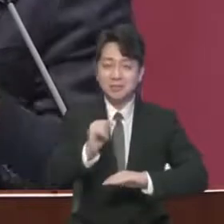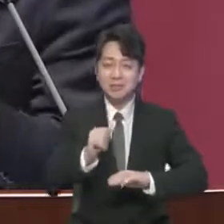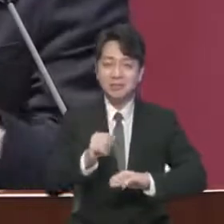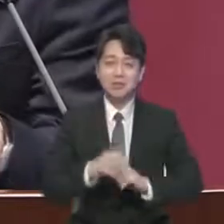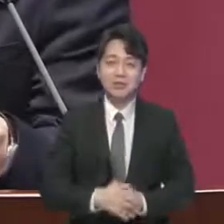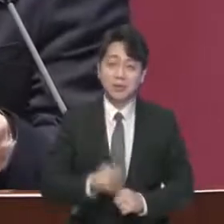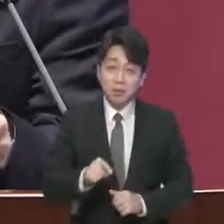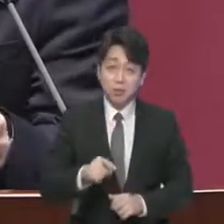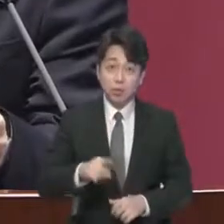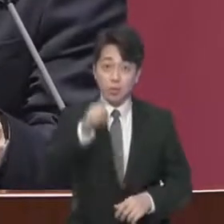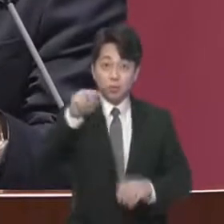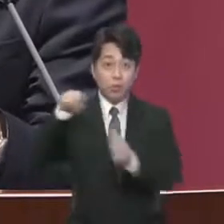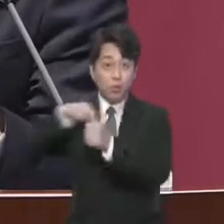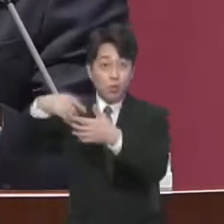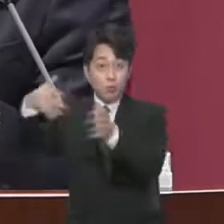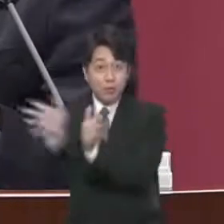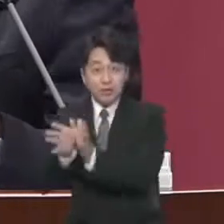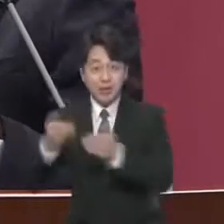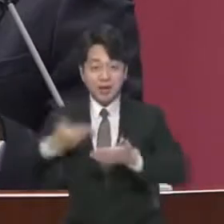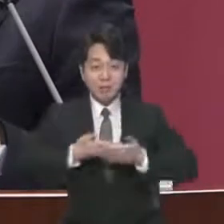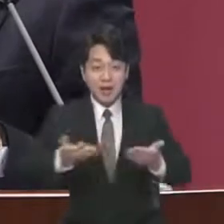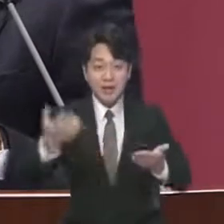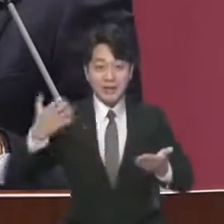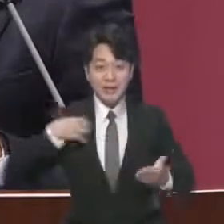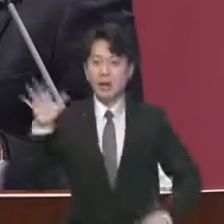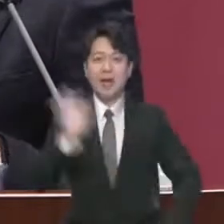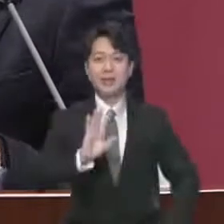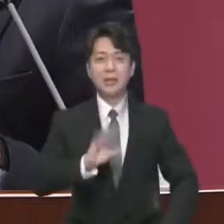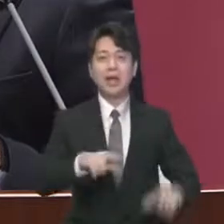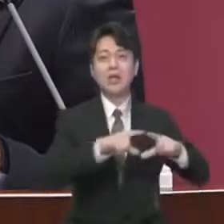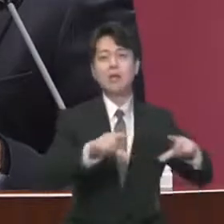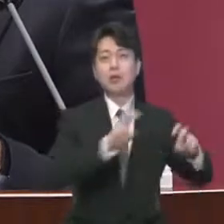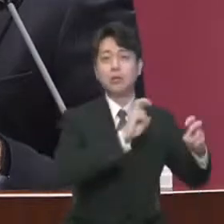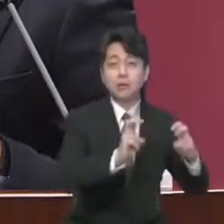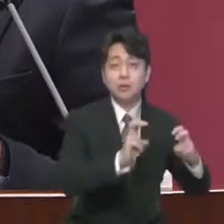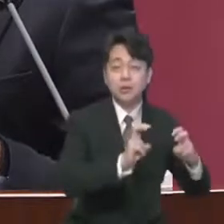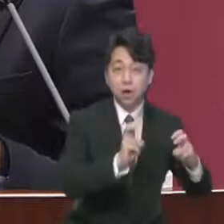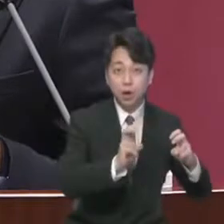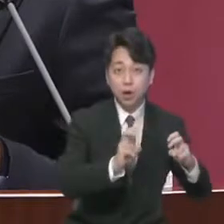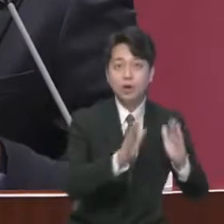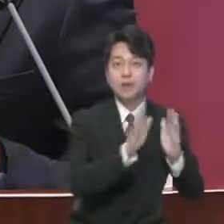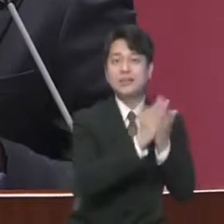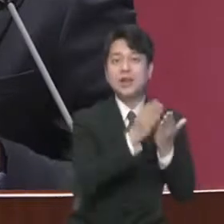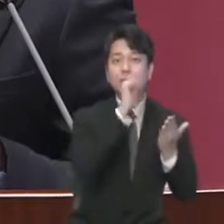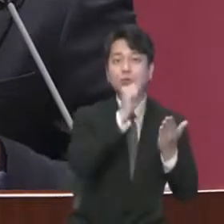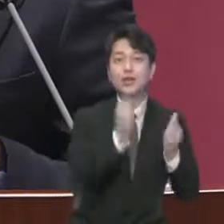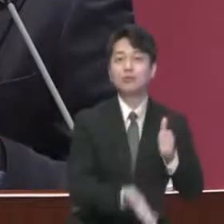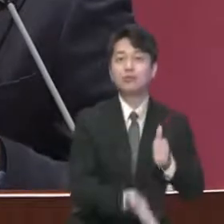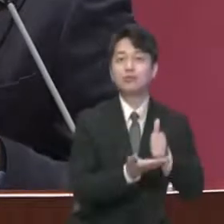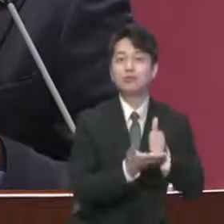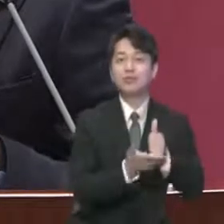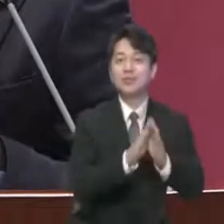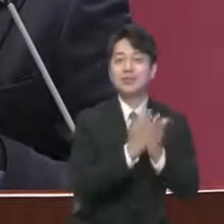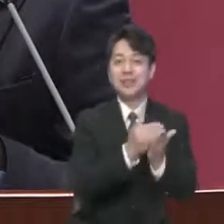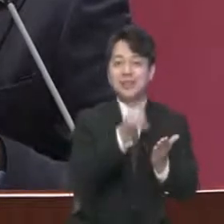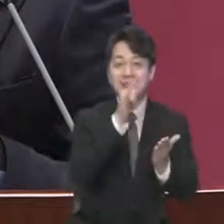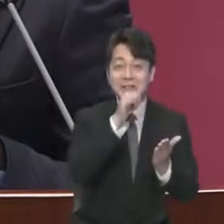기업에서 아이들에게 좋은 의도를 갖고 이게 좋은 도서로 추천이 되어 있었기 때문에 기증을 하고 다섯 개 학교에